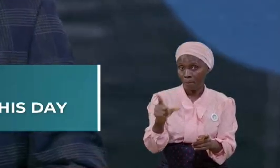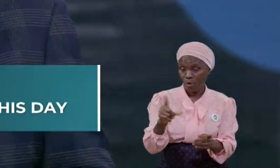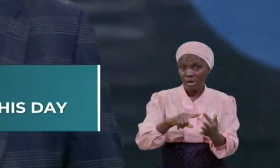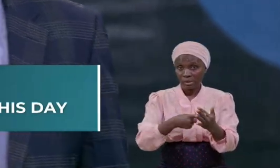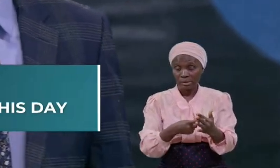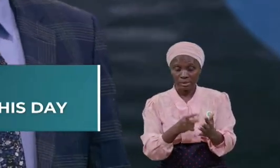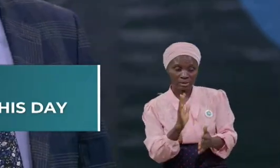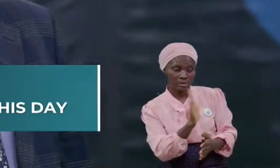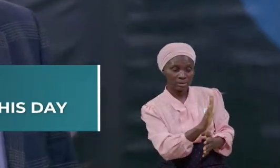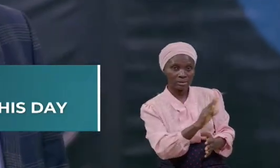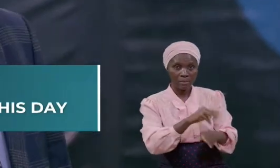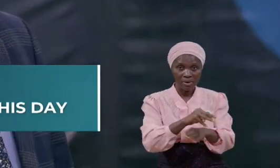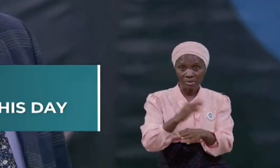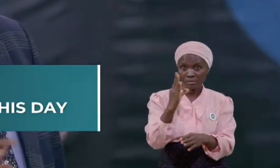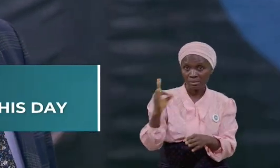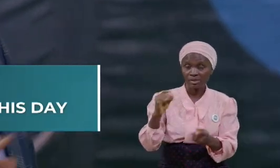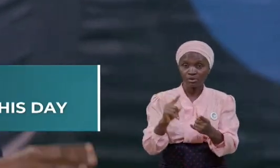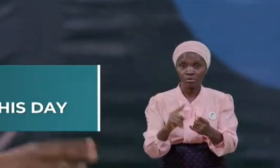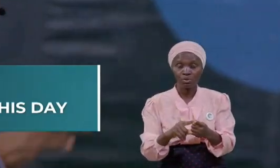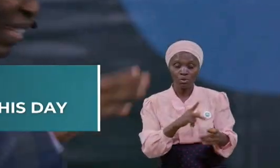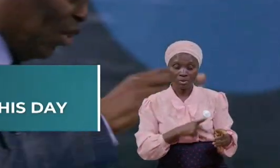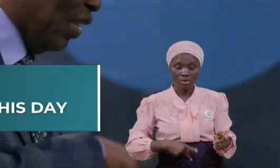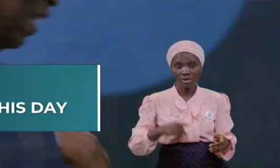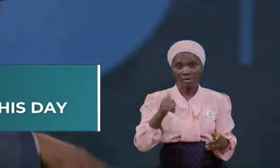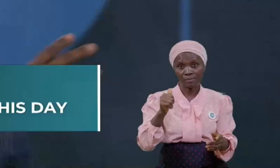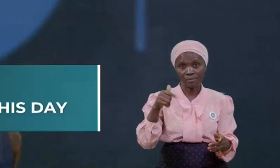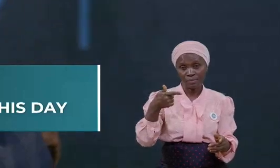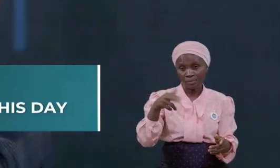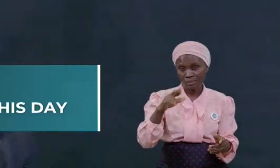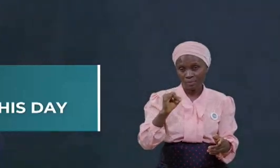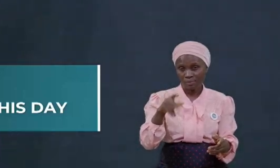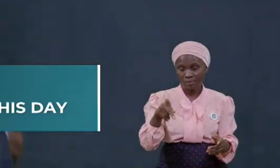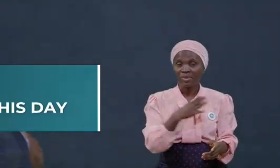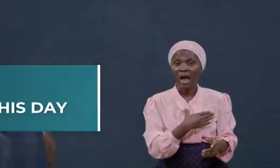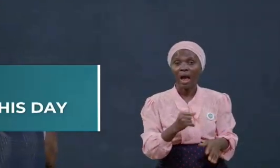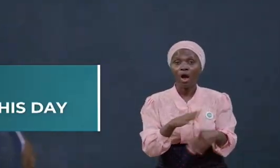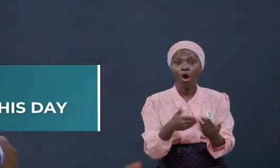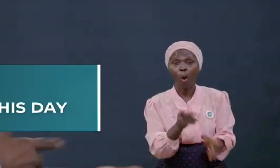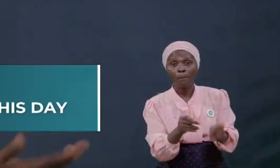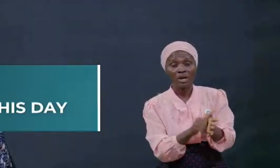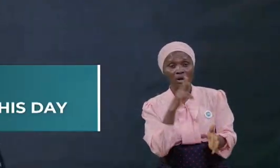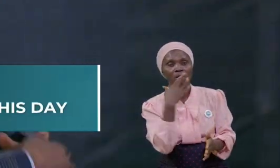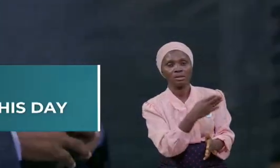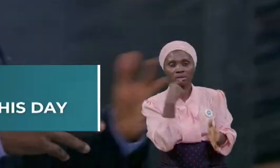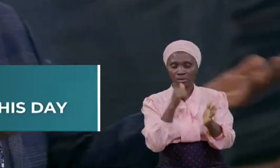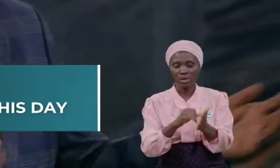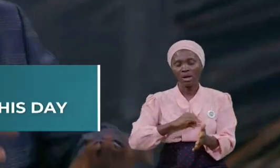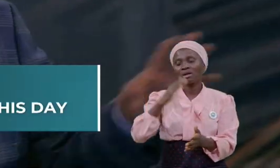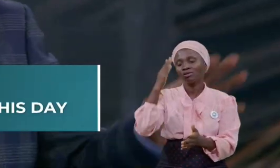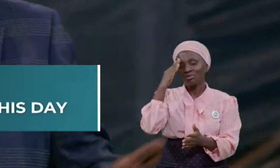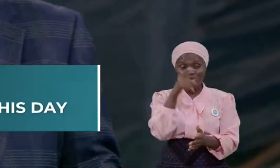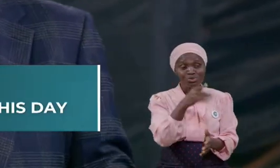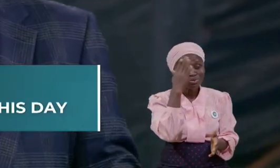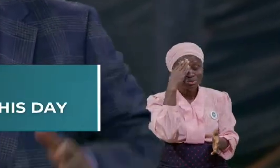qui étaient là, il dit, je sais, toutes les choses dans ce pays d'Israël. Tu connais notre religion, tu